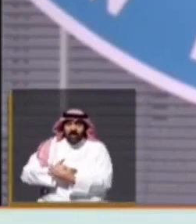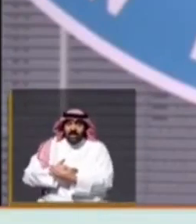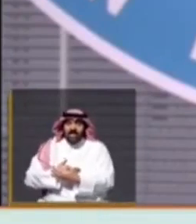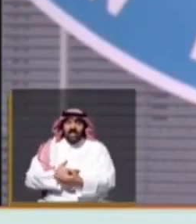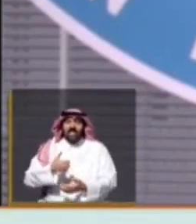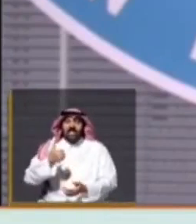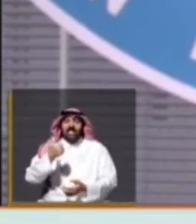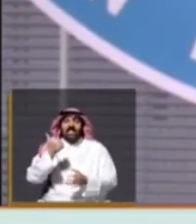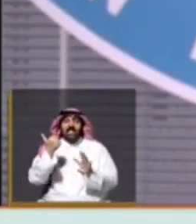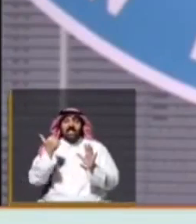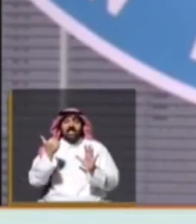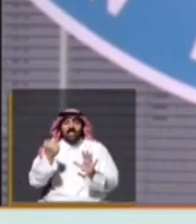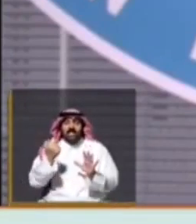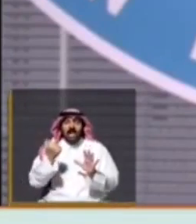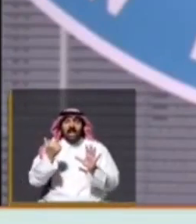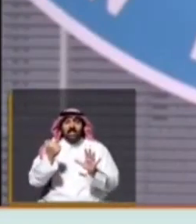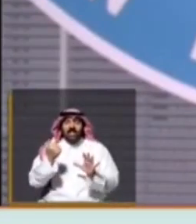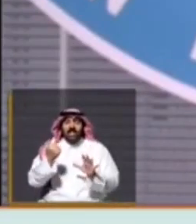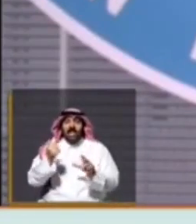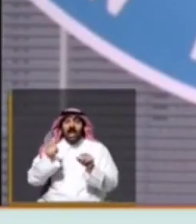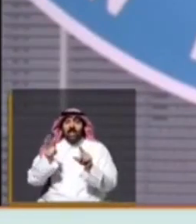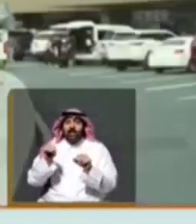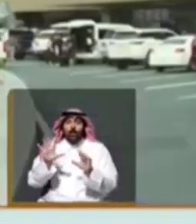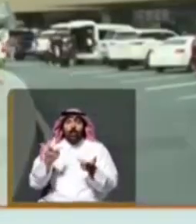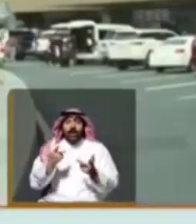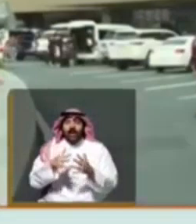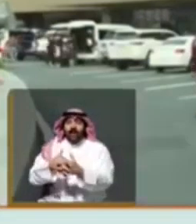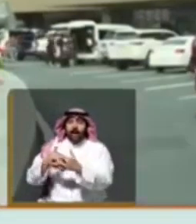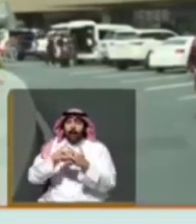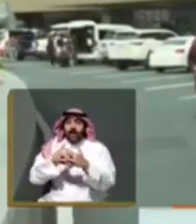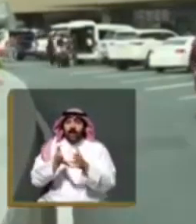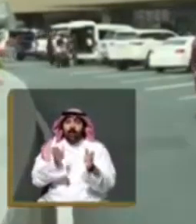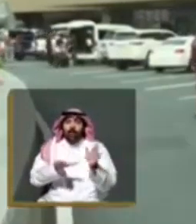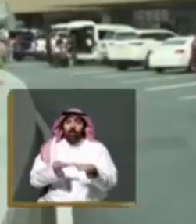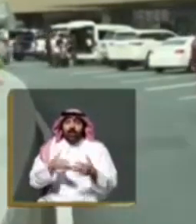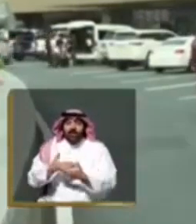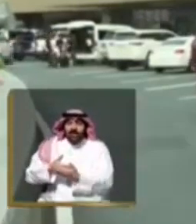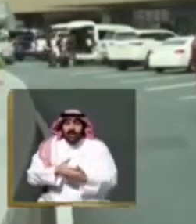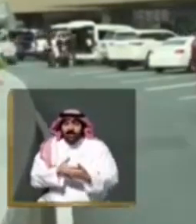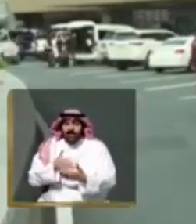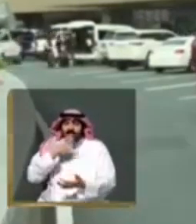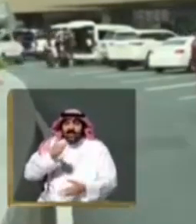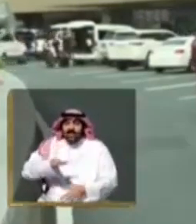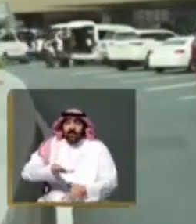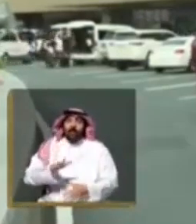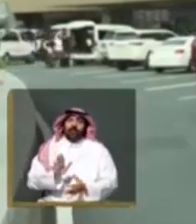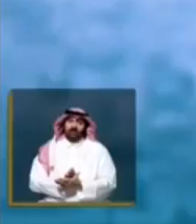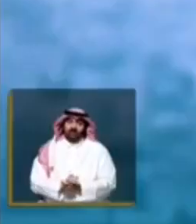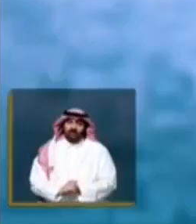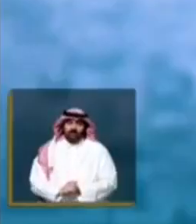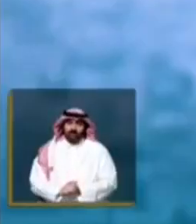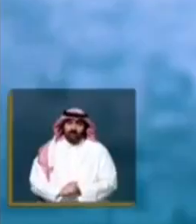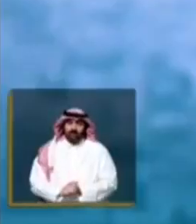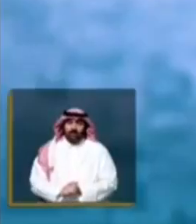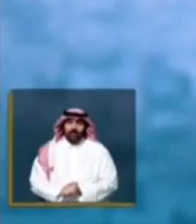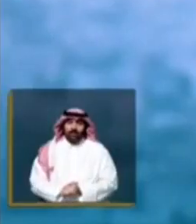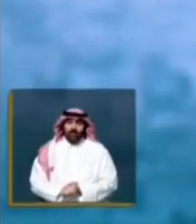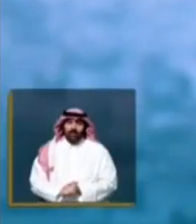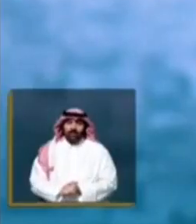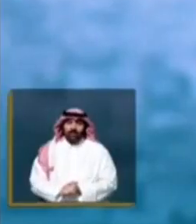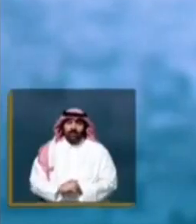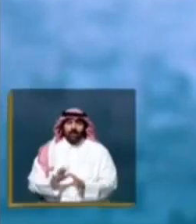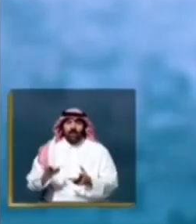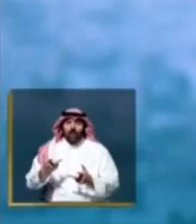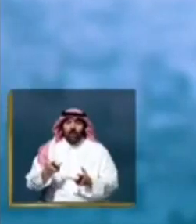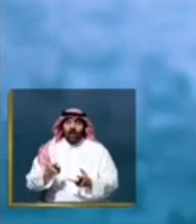6 أسابيع بعد إصابته بالفيروس في الولايات المتحدة.